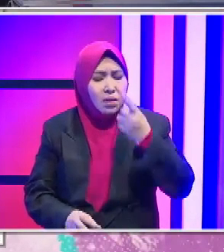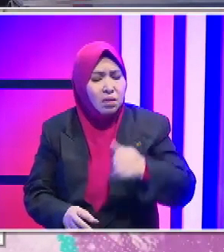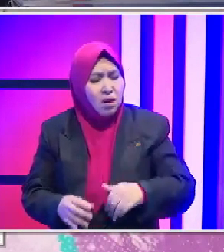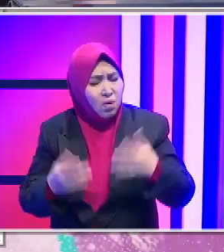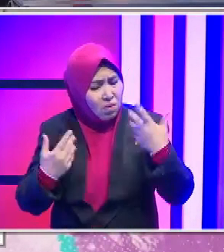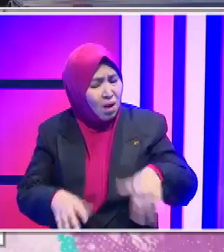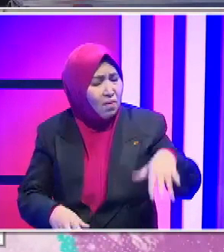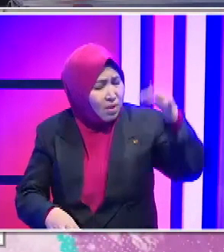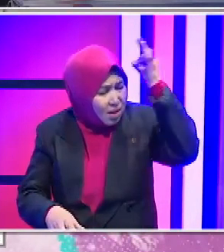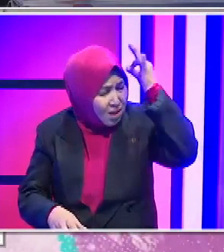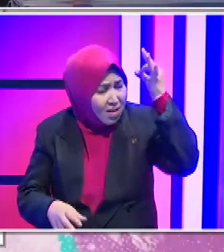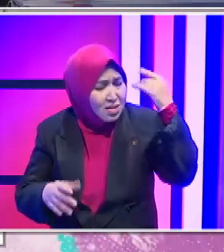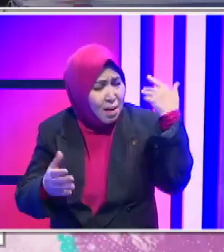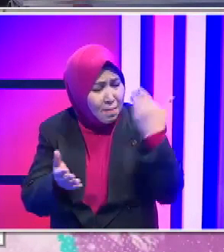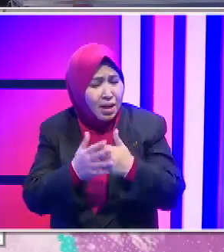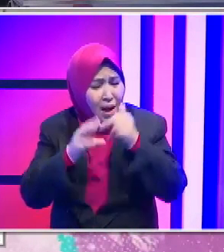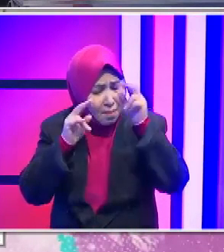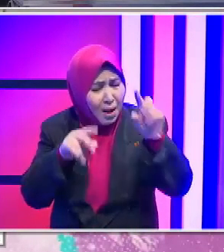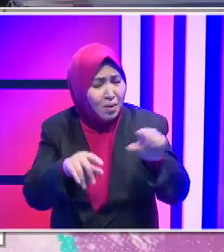أفرأيتم ما